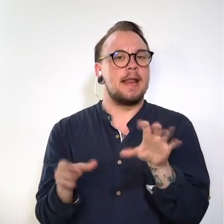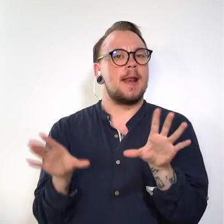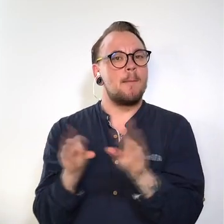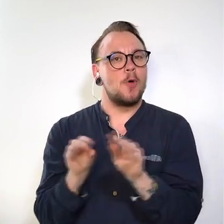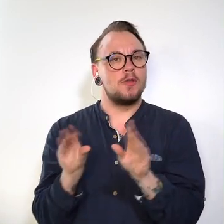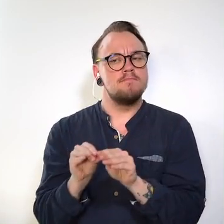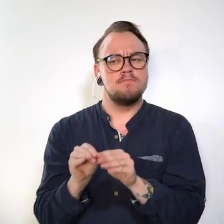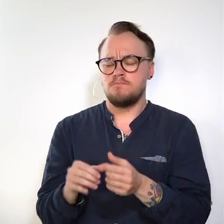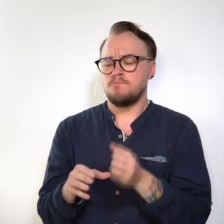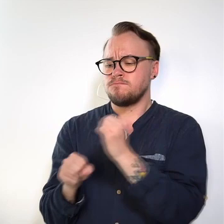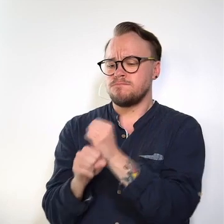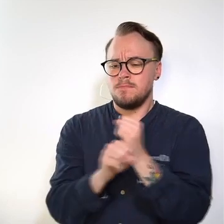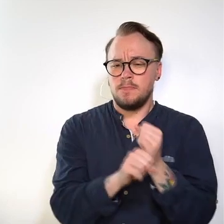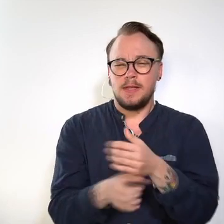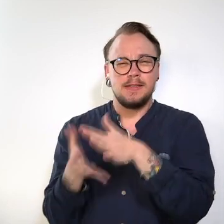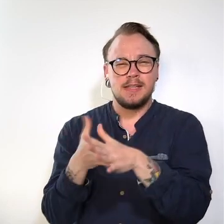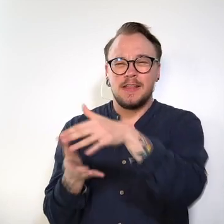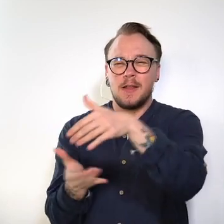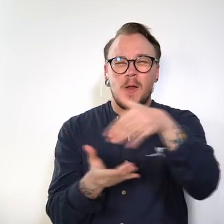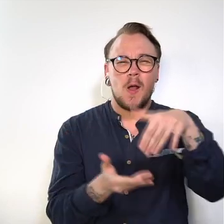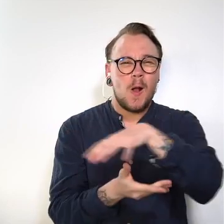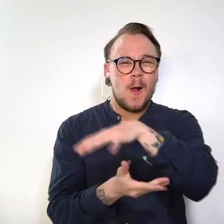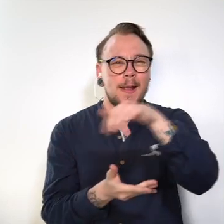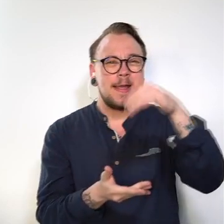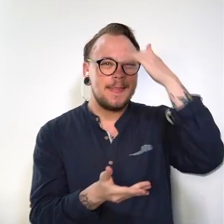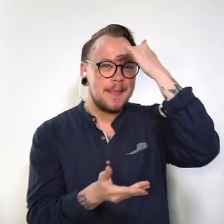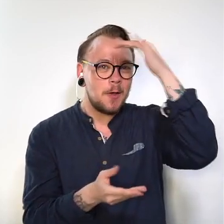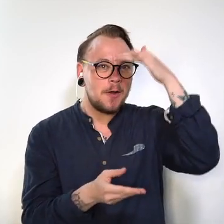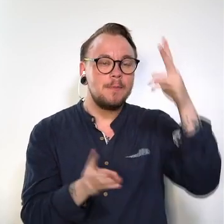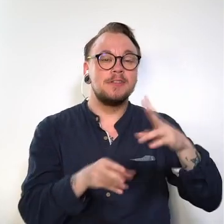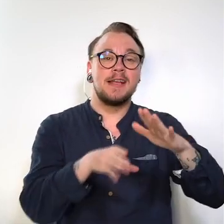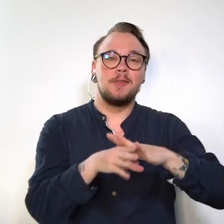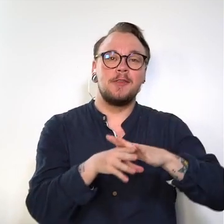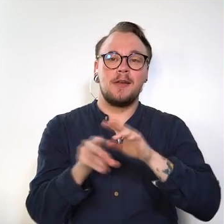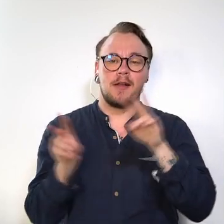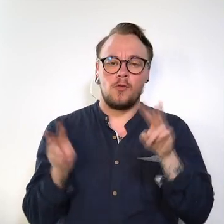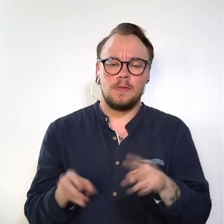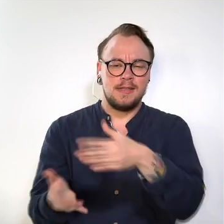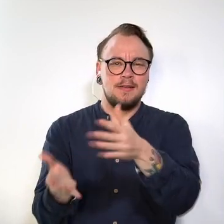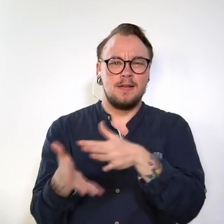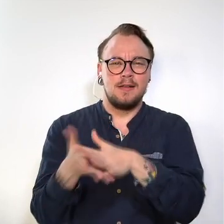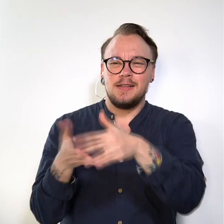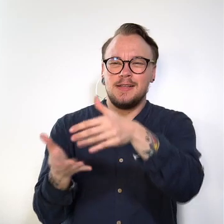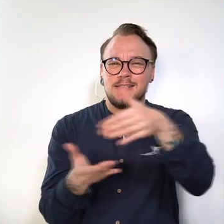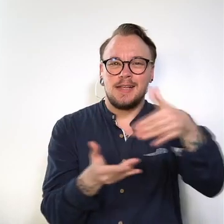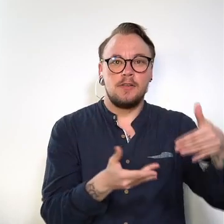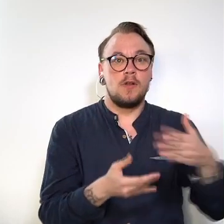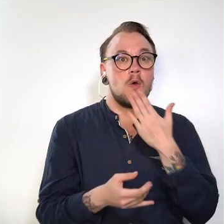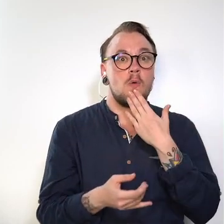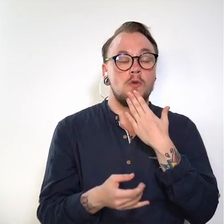kaikkien teorioiden ja käytäntöjen kannalta, että homous ei